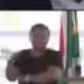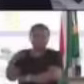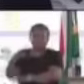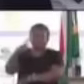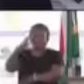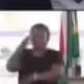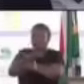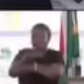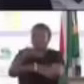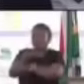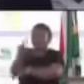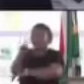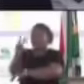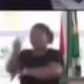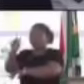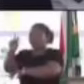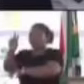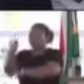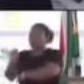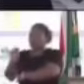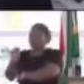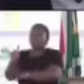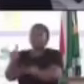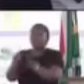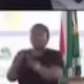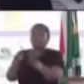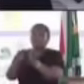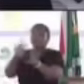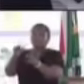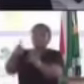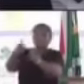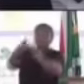babuzwane regulation and compliance